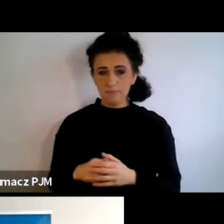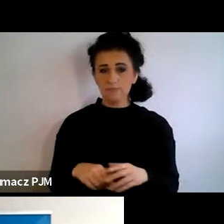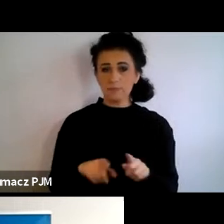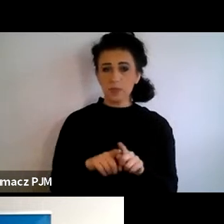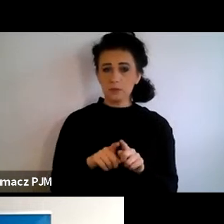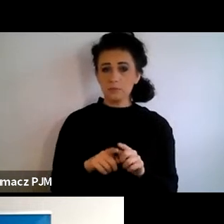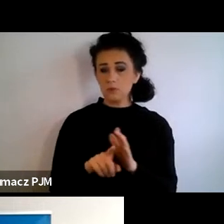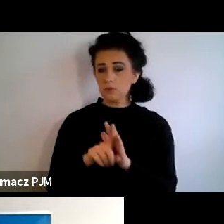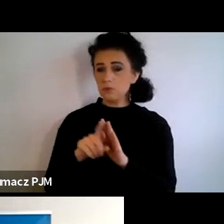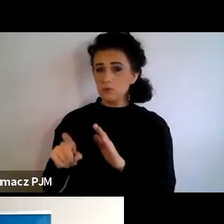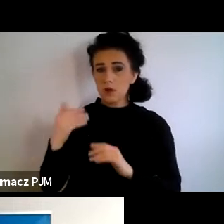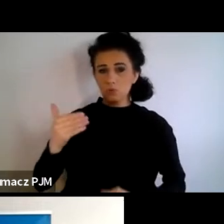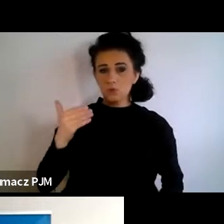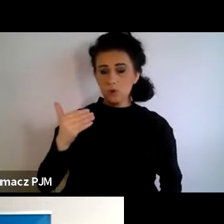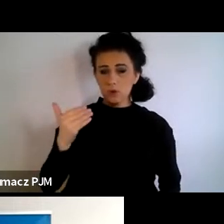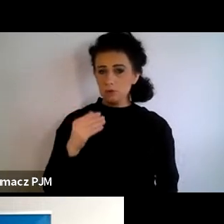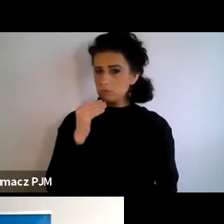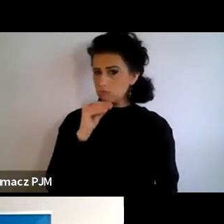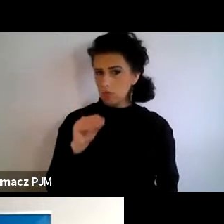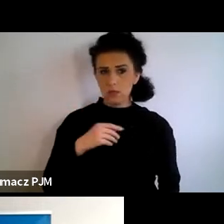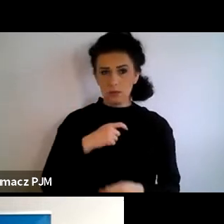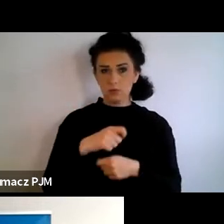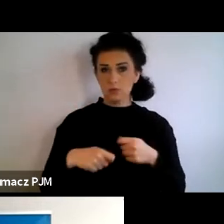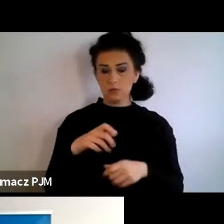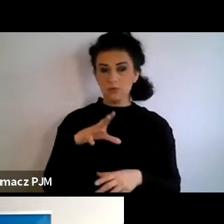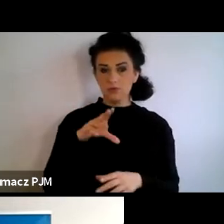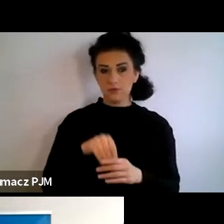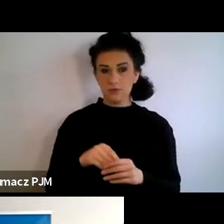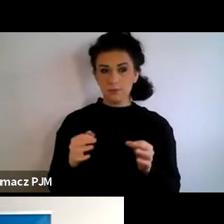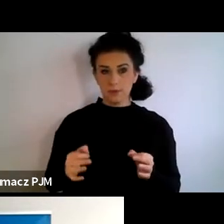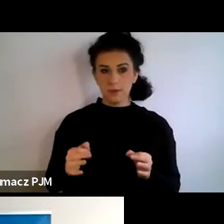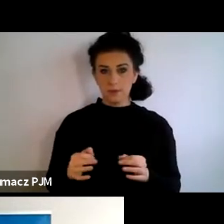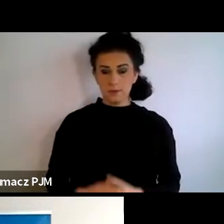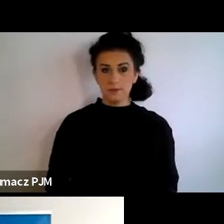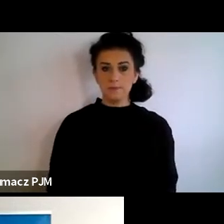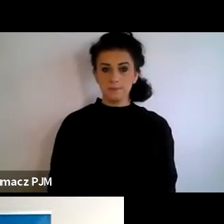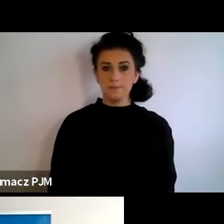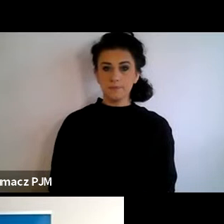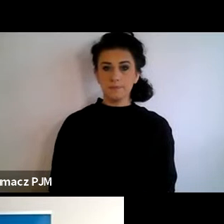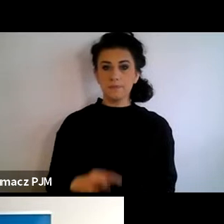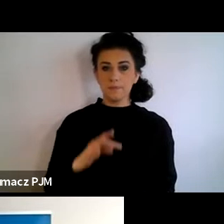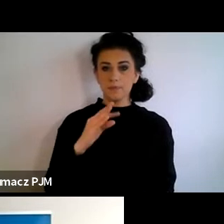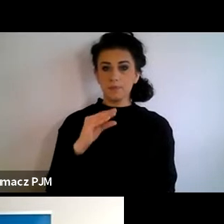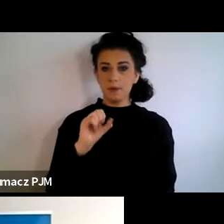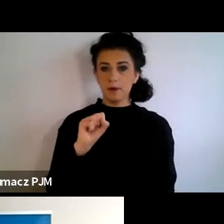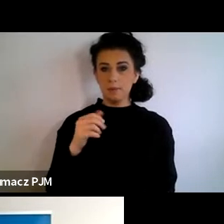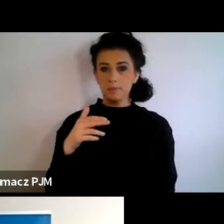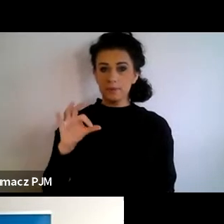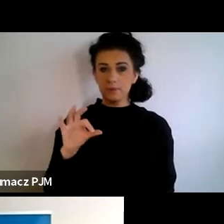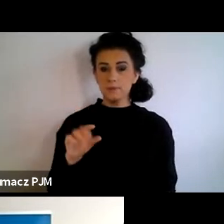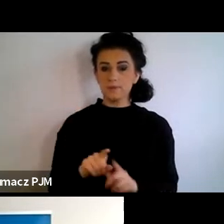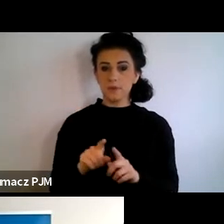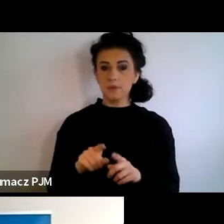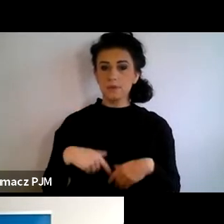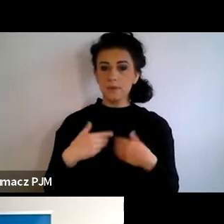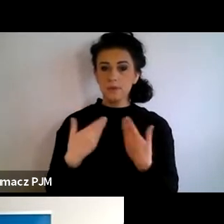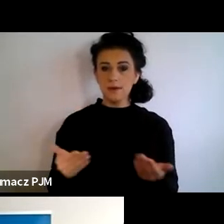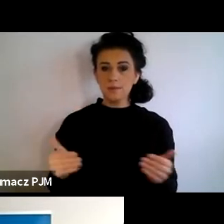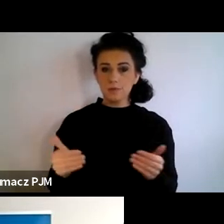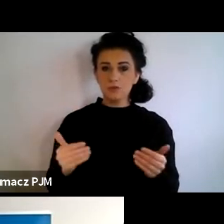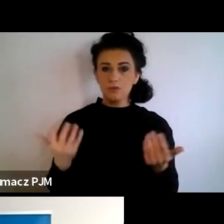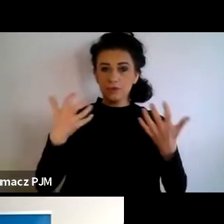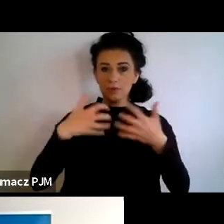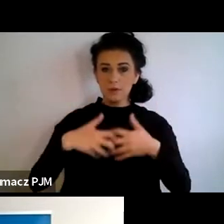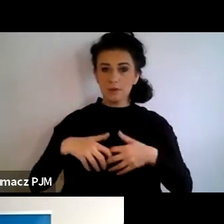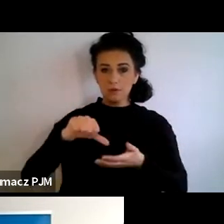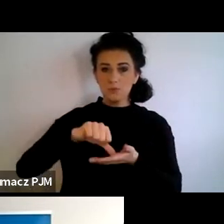dla uczelni. To jest najlepsze rozwiązanie w tym momencie. No na pewno Microsoft Teams też daje największą możliwość integracji tych wszystkich